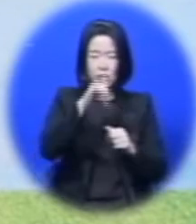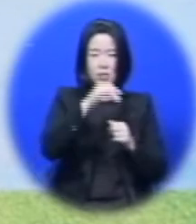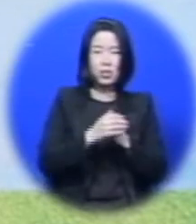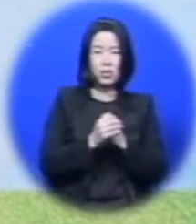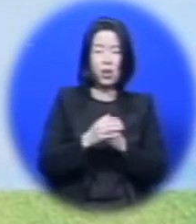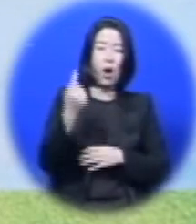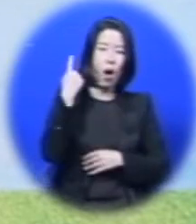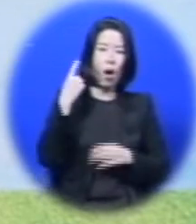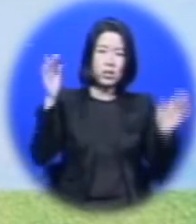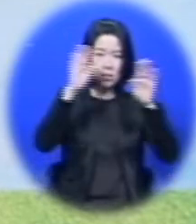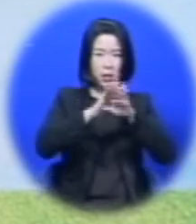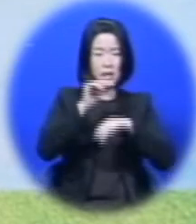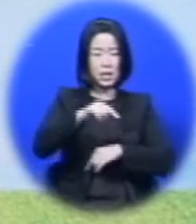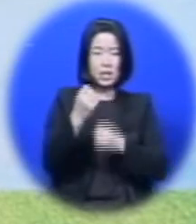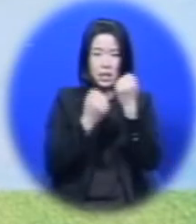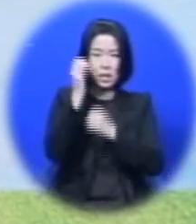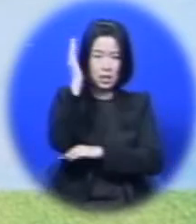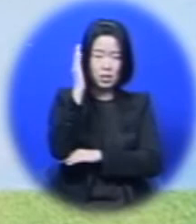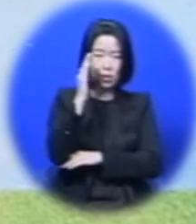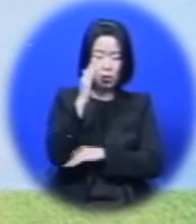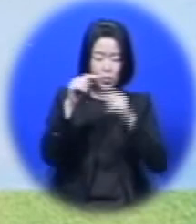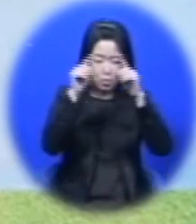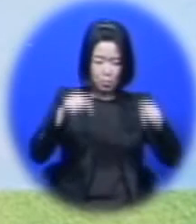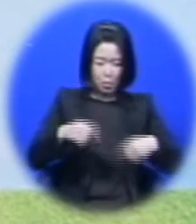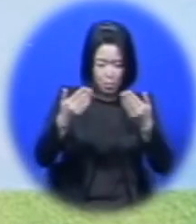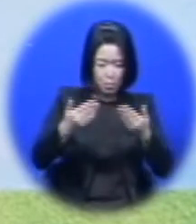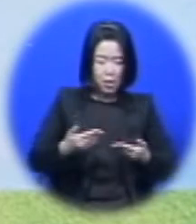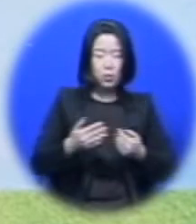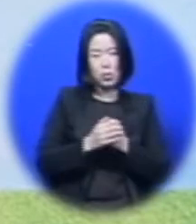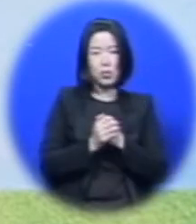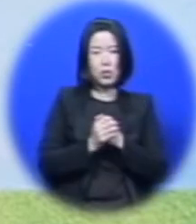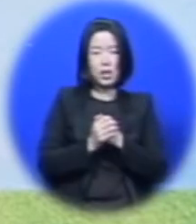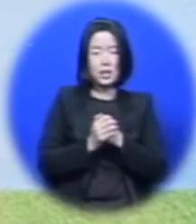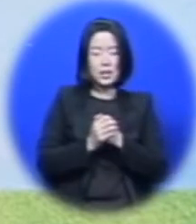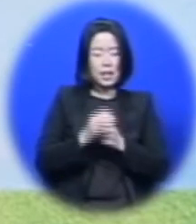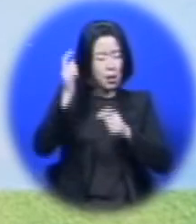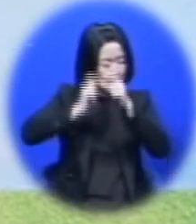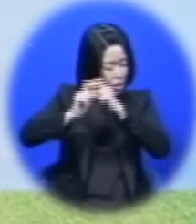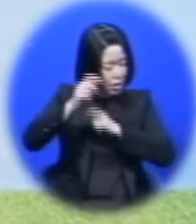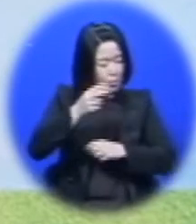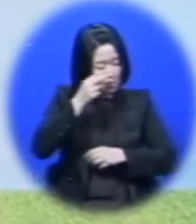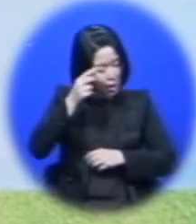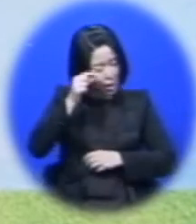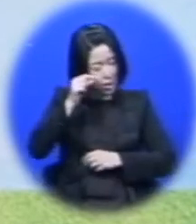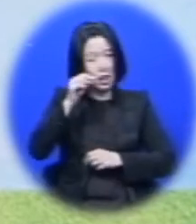어제 밤에도 이 설교 본문을 받고 밤에 잠을 제대로 이루기가 어려웠어요.